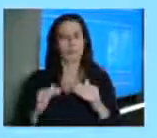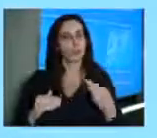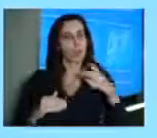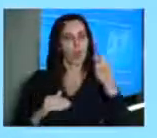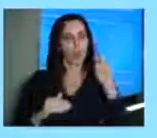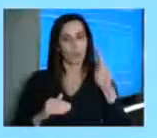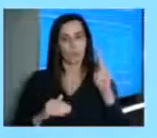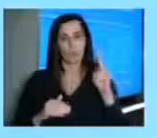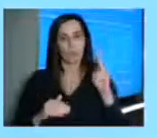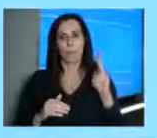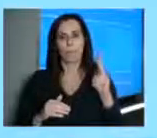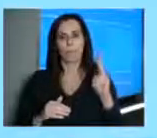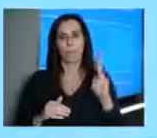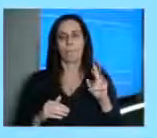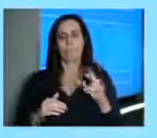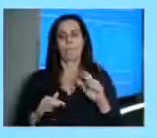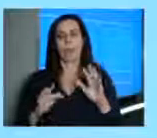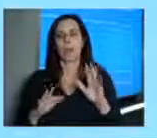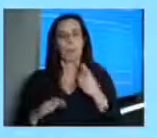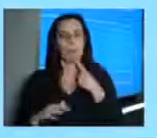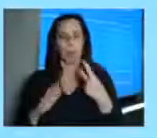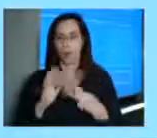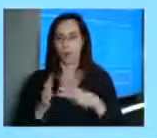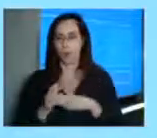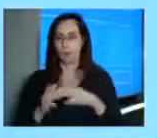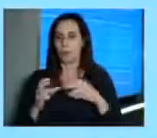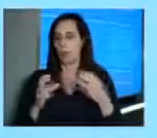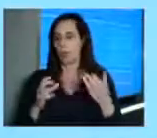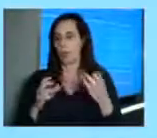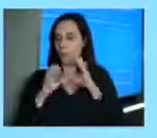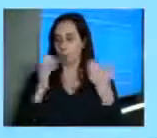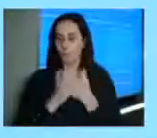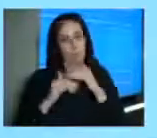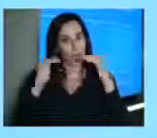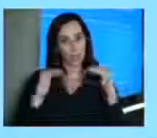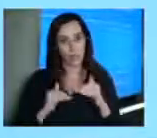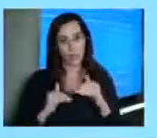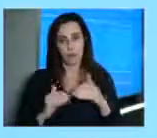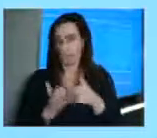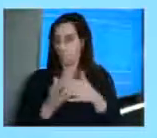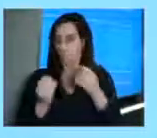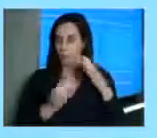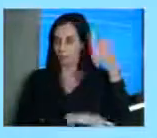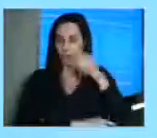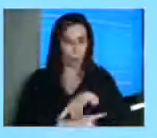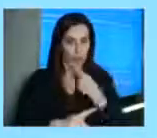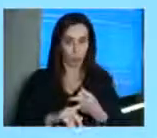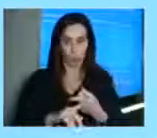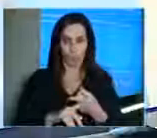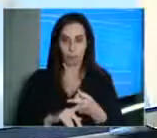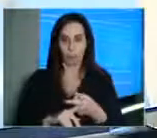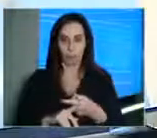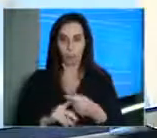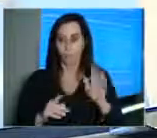של דרכים אחרות להתבטאות פוליטית, המדיה החדשה, והייתה ירידה שאגב נמשכת בהרבה מאוד מדינות מערביות,